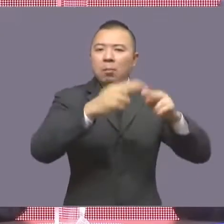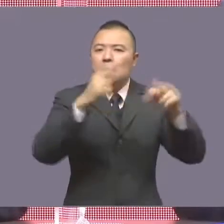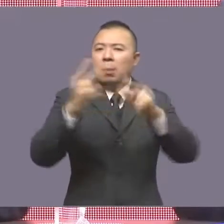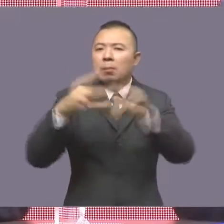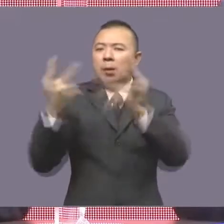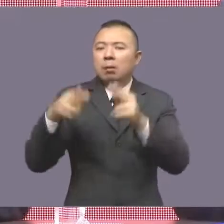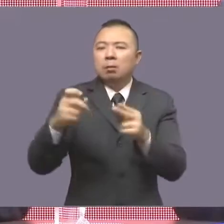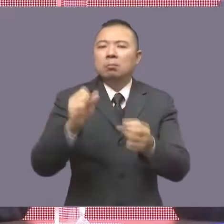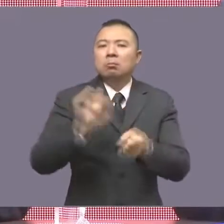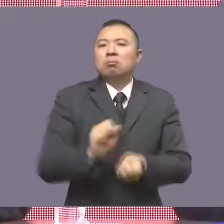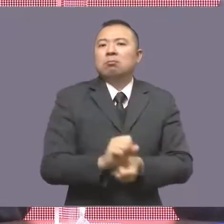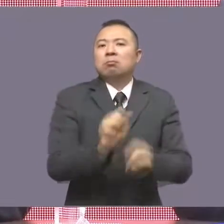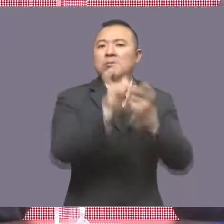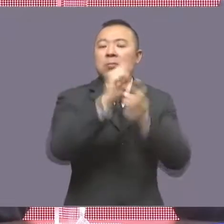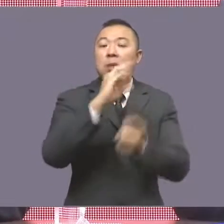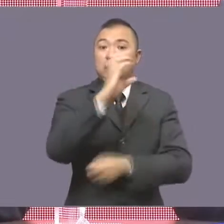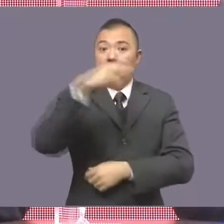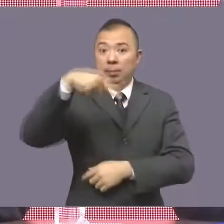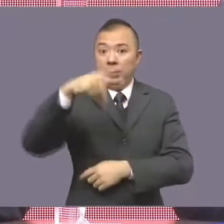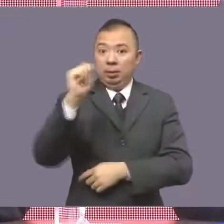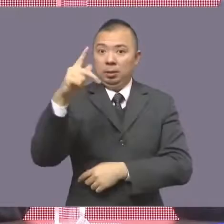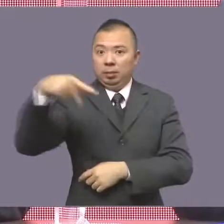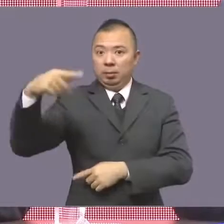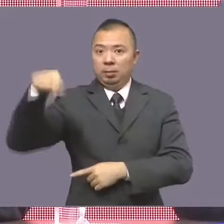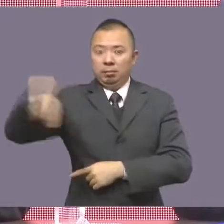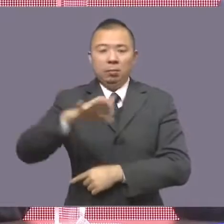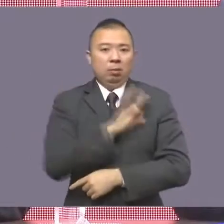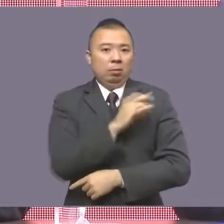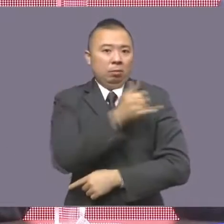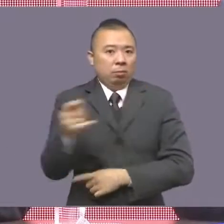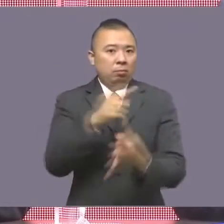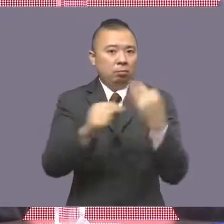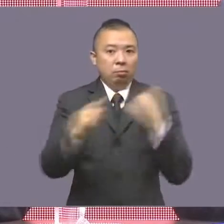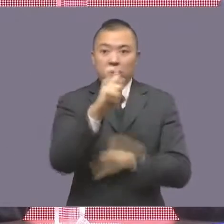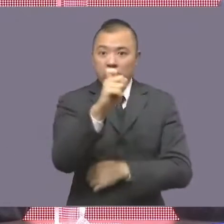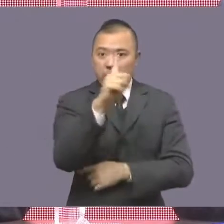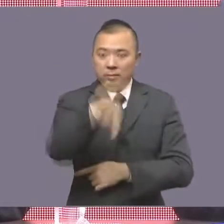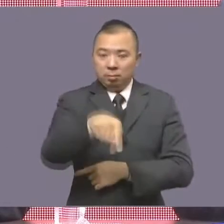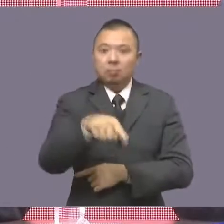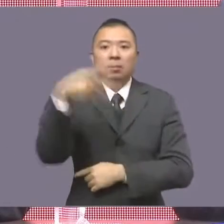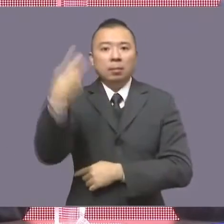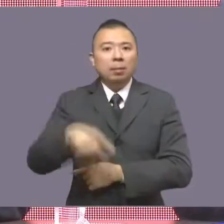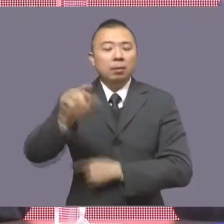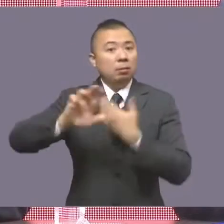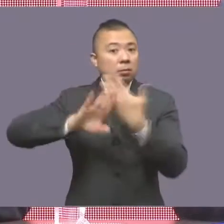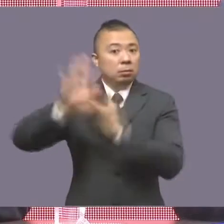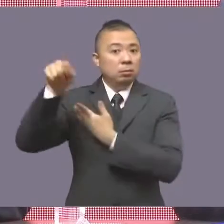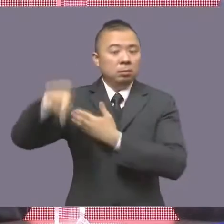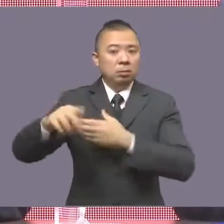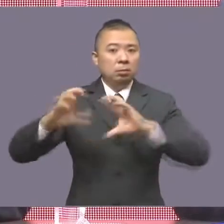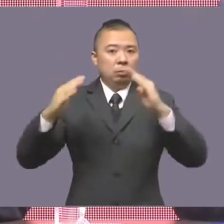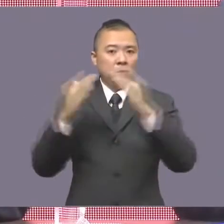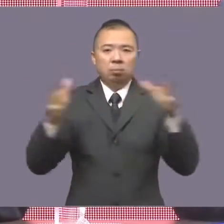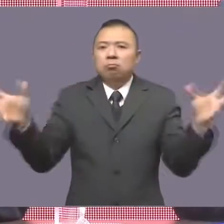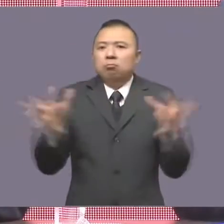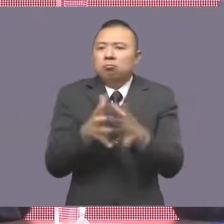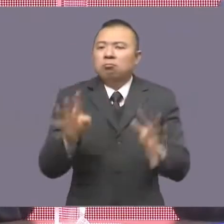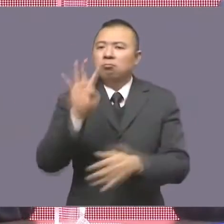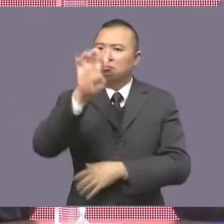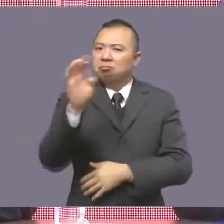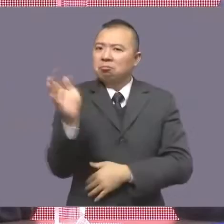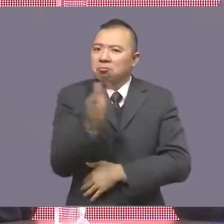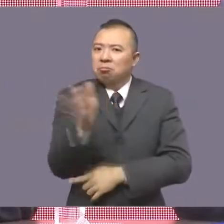括 CPTPP 11个会员国在内的40几个国家都已经完全解除管